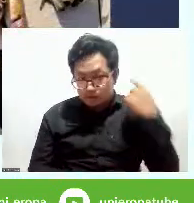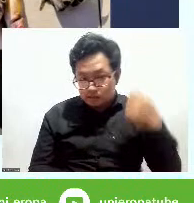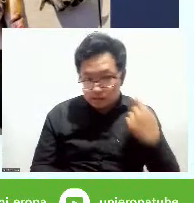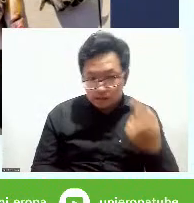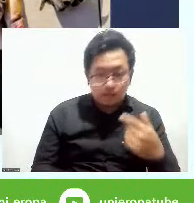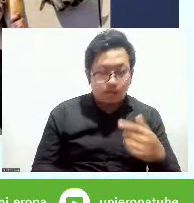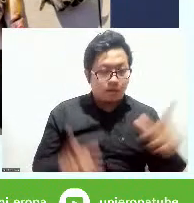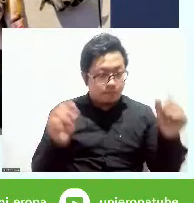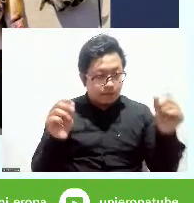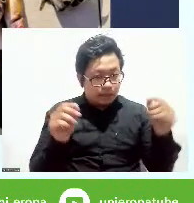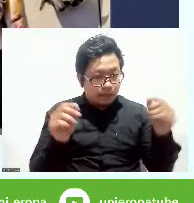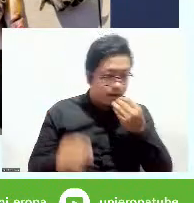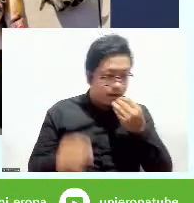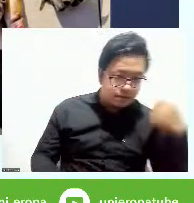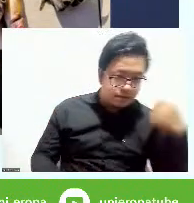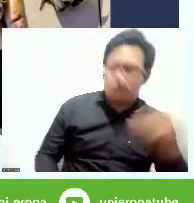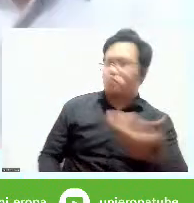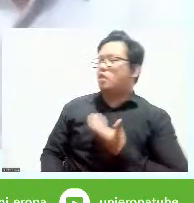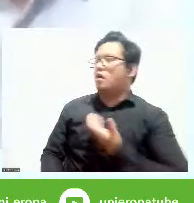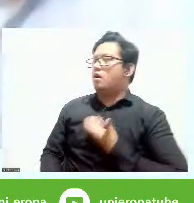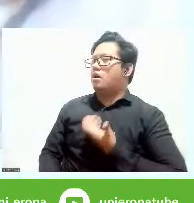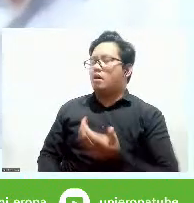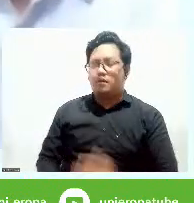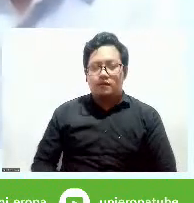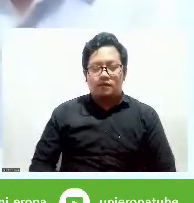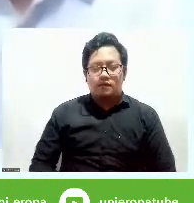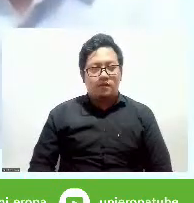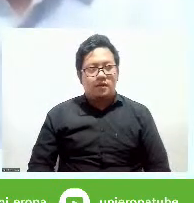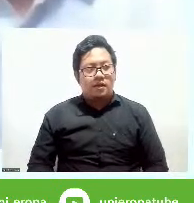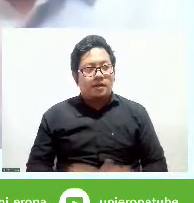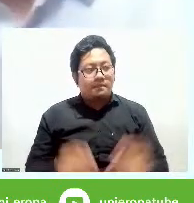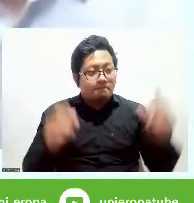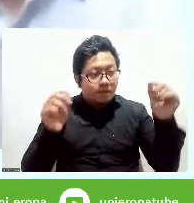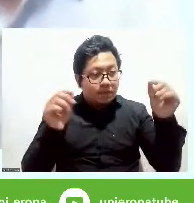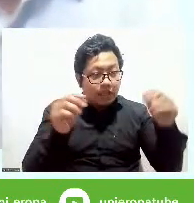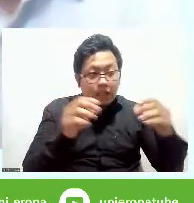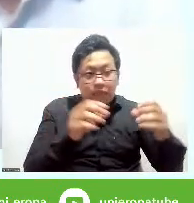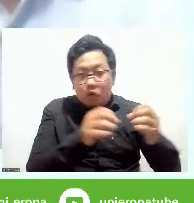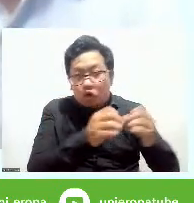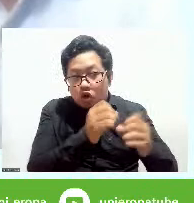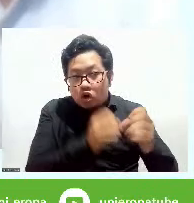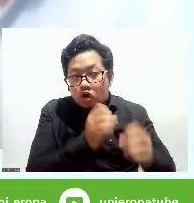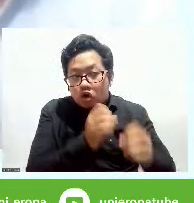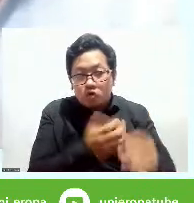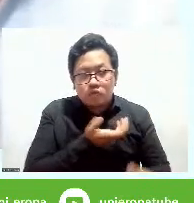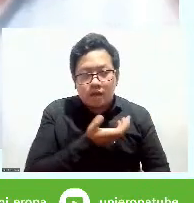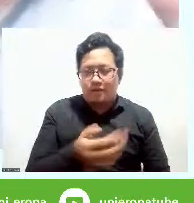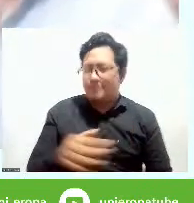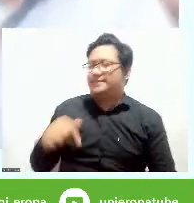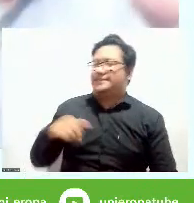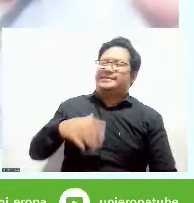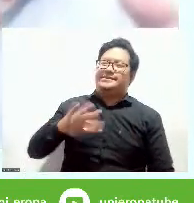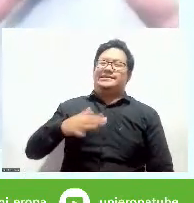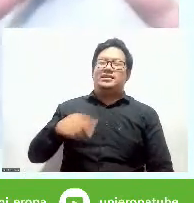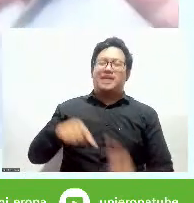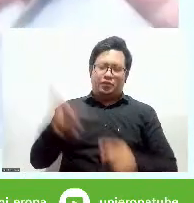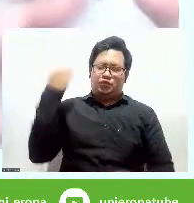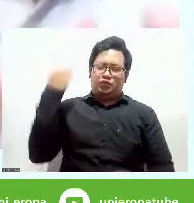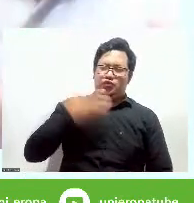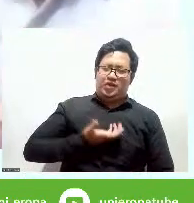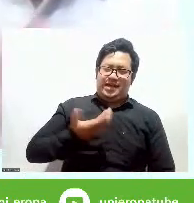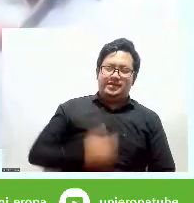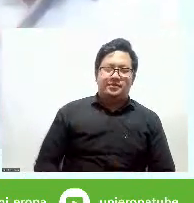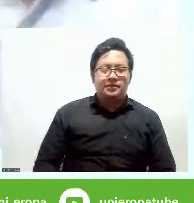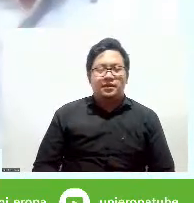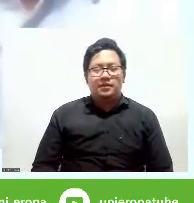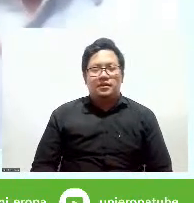Saya suka kepiting telur setengah eh sekarang di jarang tapi dulu ya Nah setelah